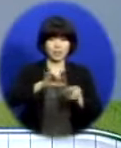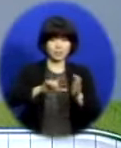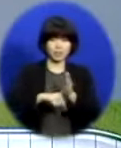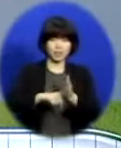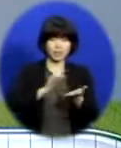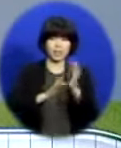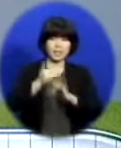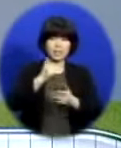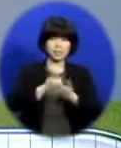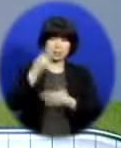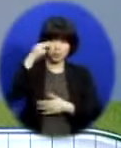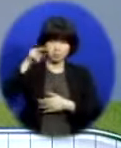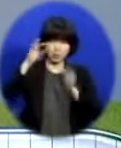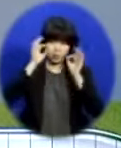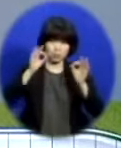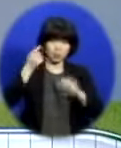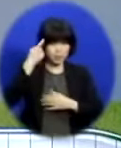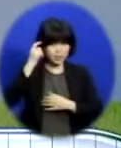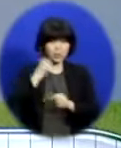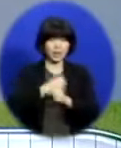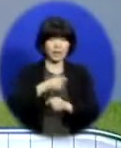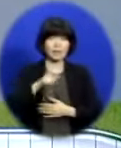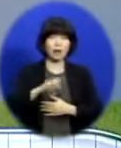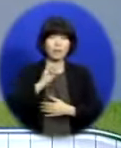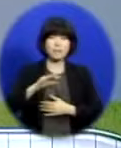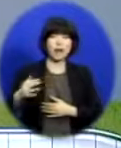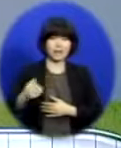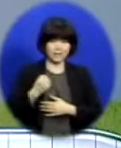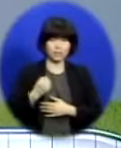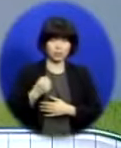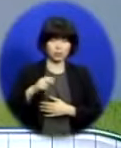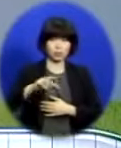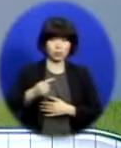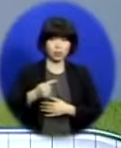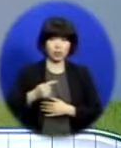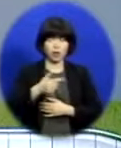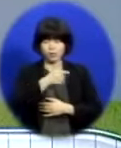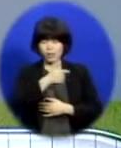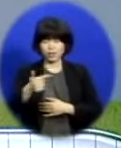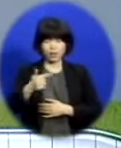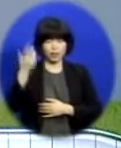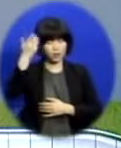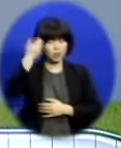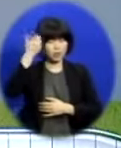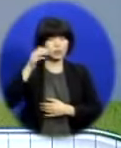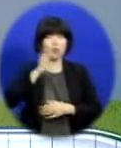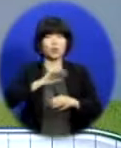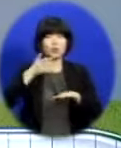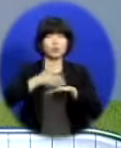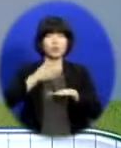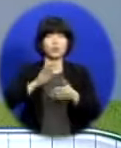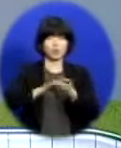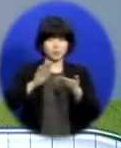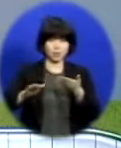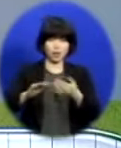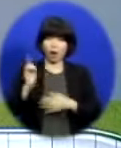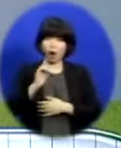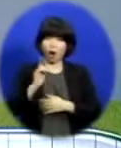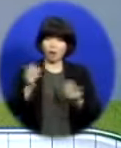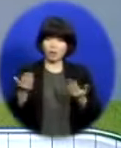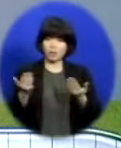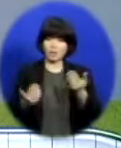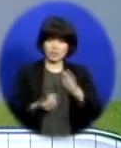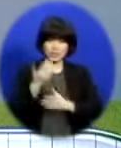예수님을 바라보고 생각하는 것만 가지고도 이건 대단한 영적인 훈련입니다 그럼 어떤 일이 벌어집니까